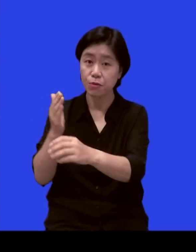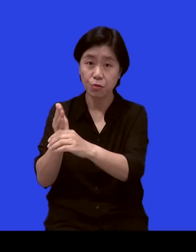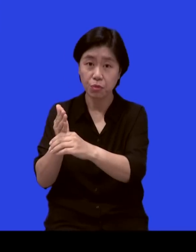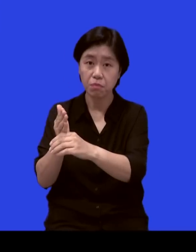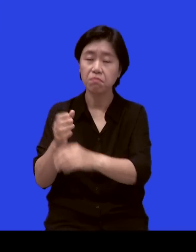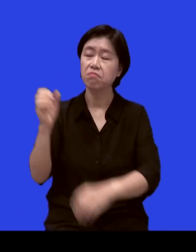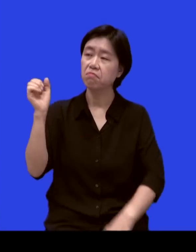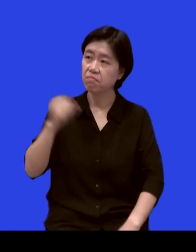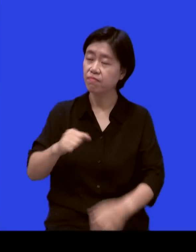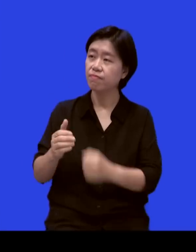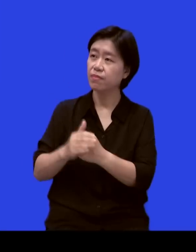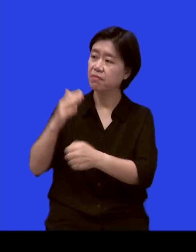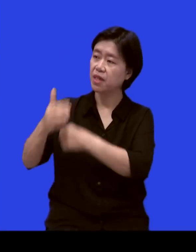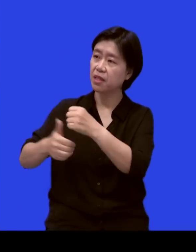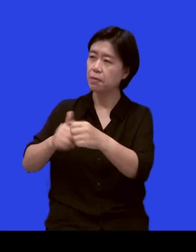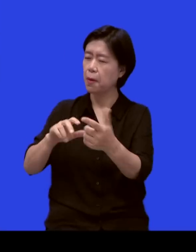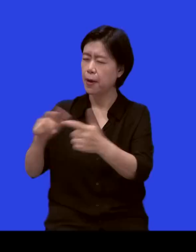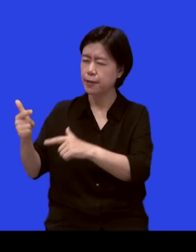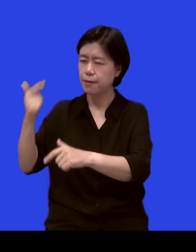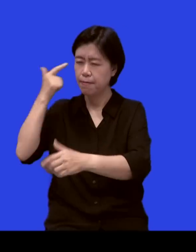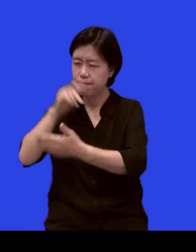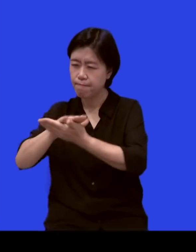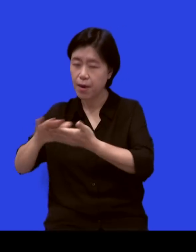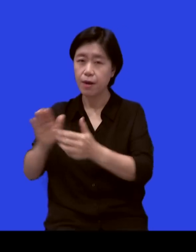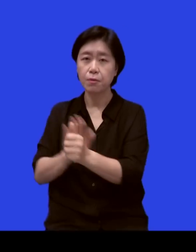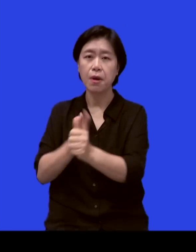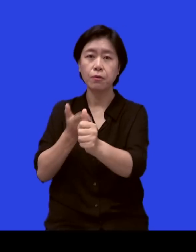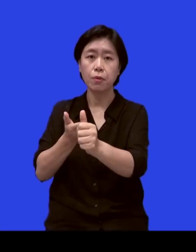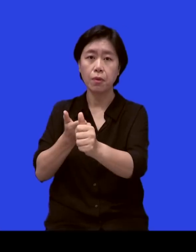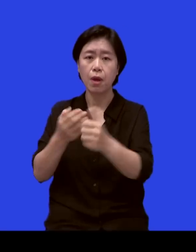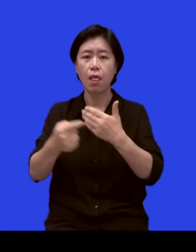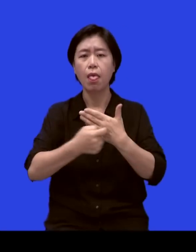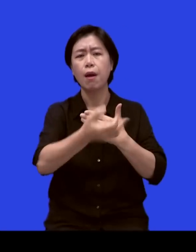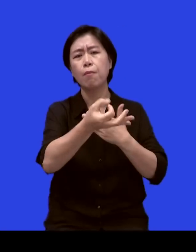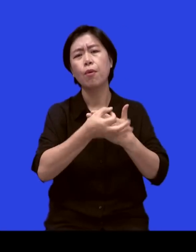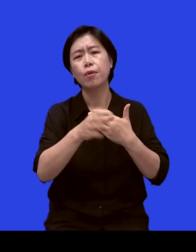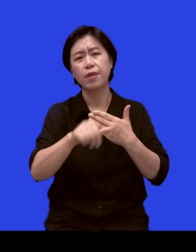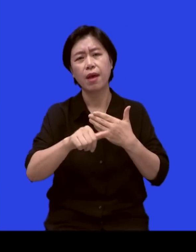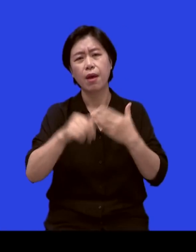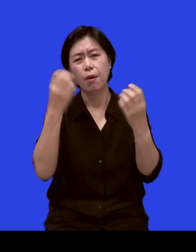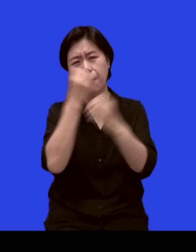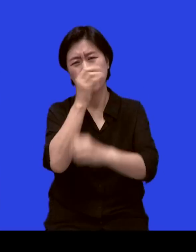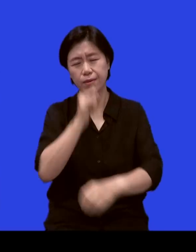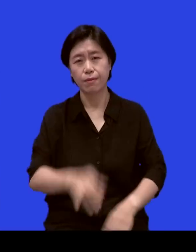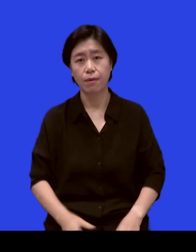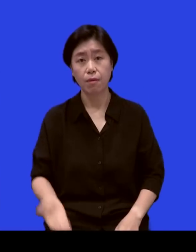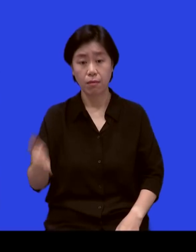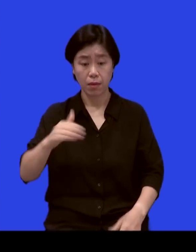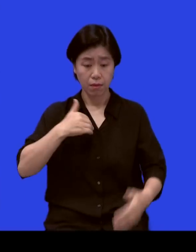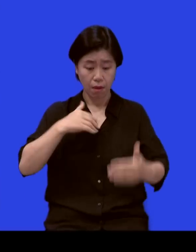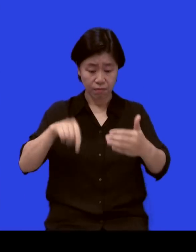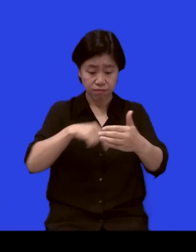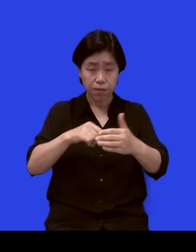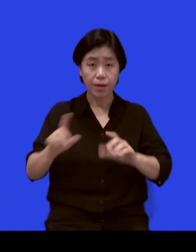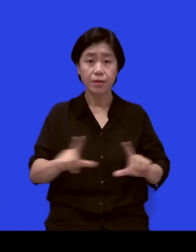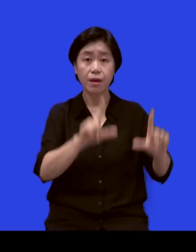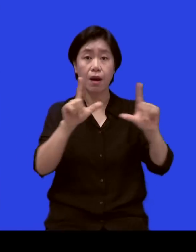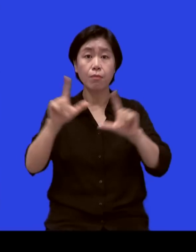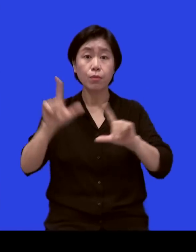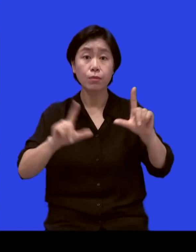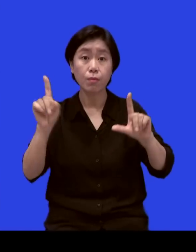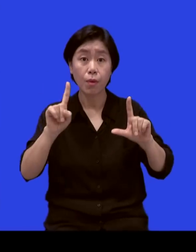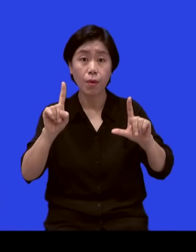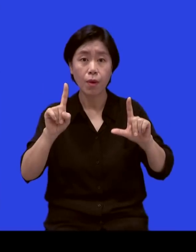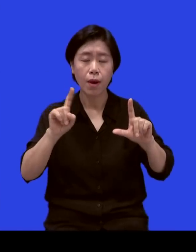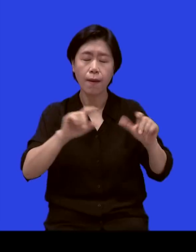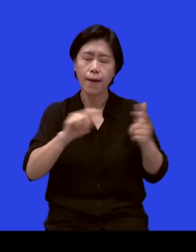그러니까 만사 형통한 것 같이 보여도 사실 이렇게 많은 일들이 있거든요. 그럼요. 이렇게 많은 일들이 있는데